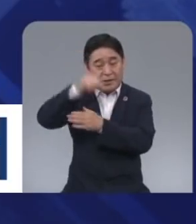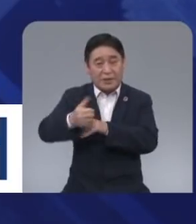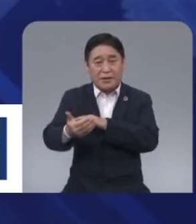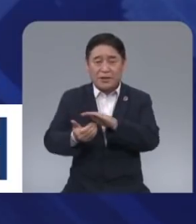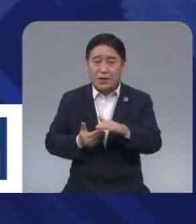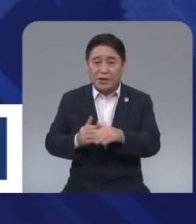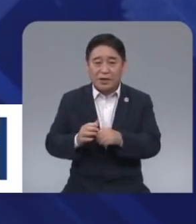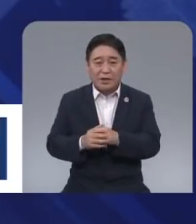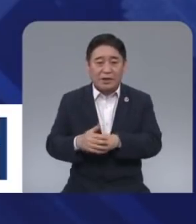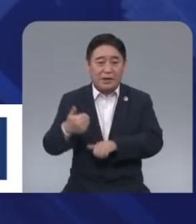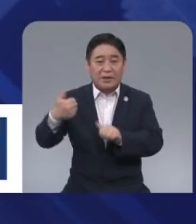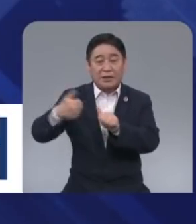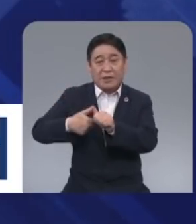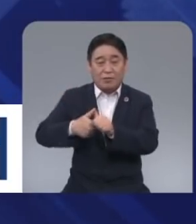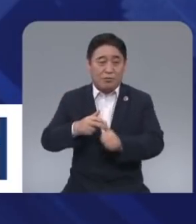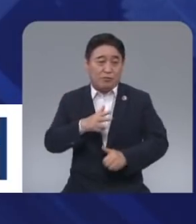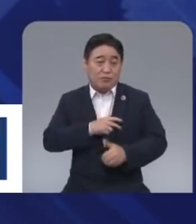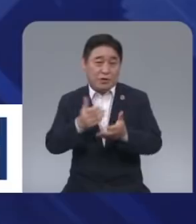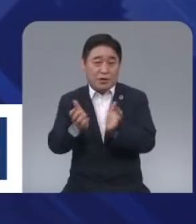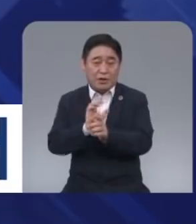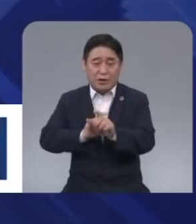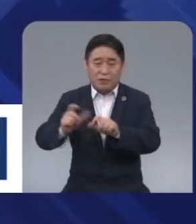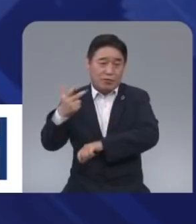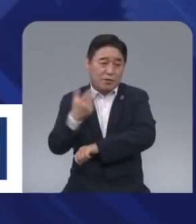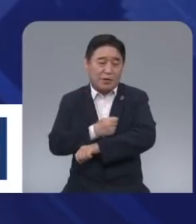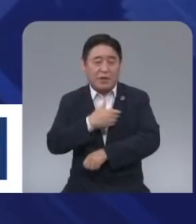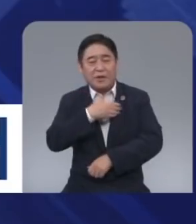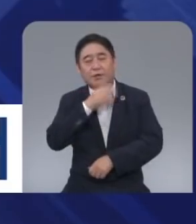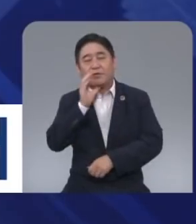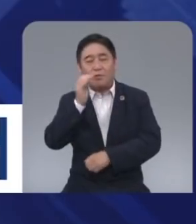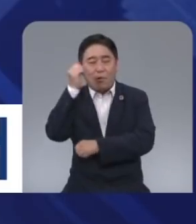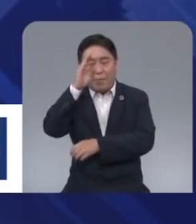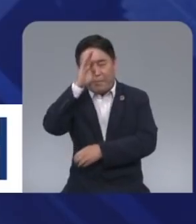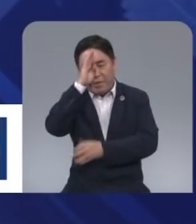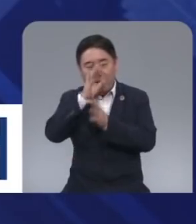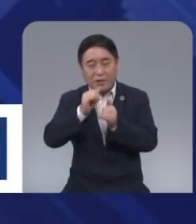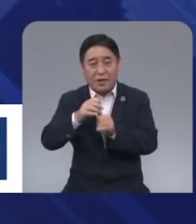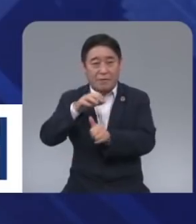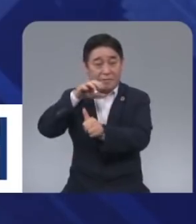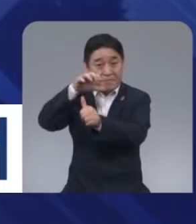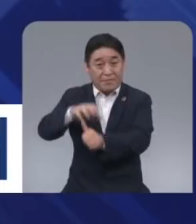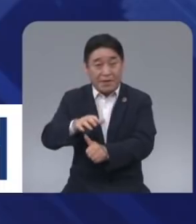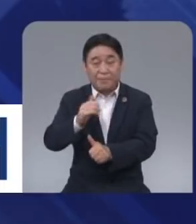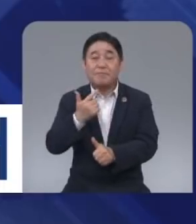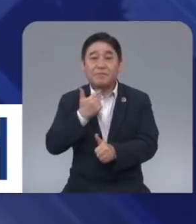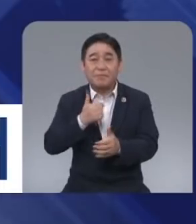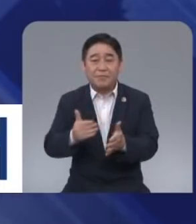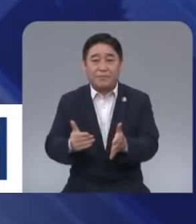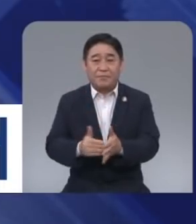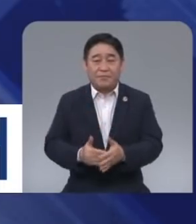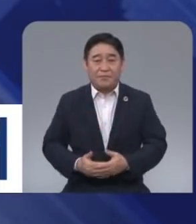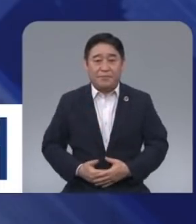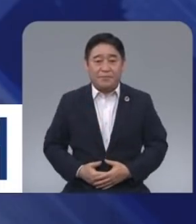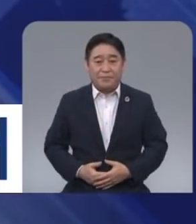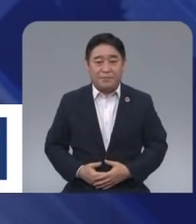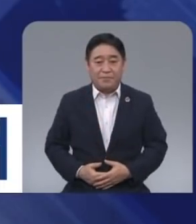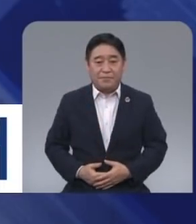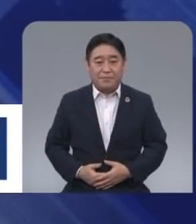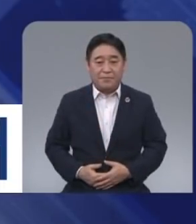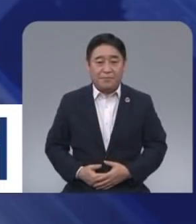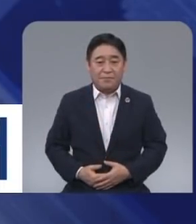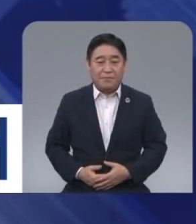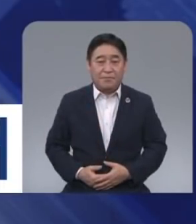앞서 예방접종자문위원회는 추가 접종 대상을 고령층과 기저질환자 등으로 제한한 바 있습니다. 뉴욕에서 한보경 특파원이